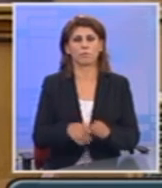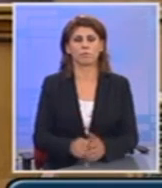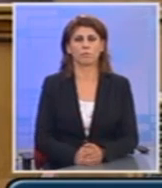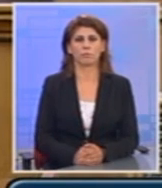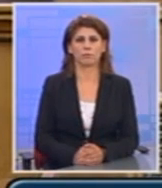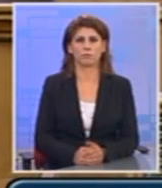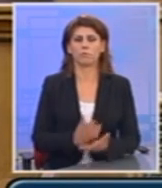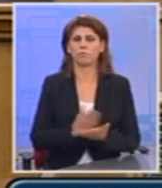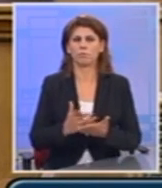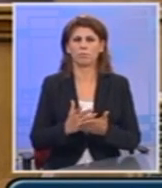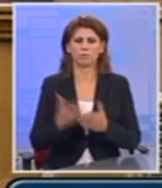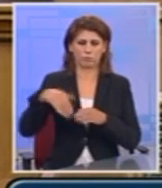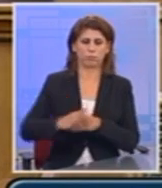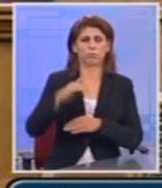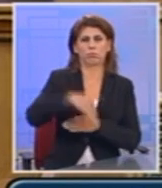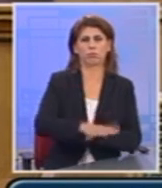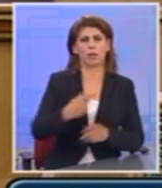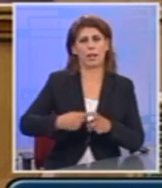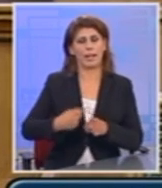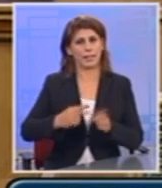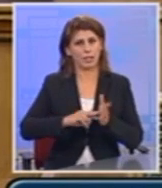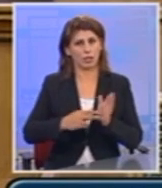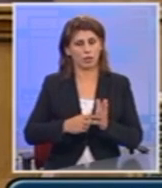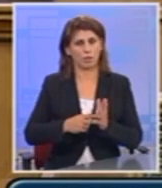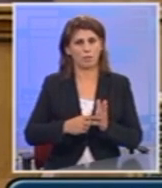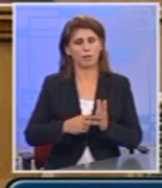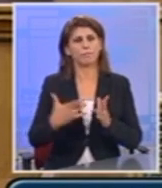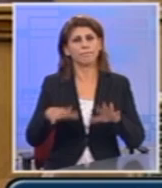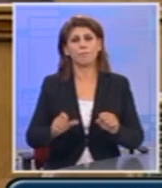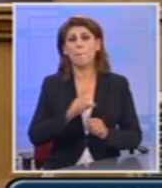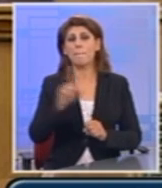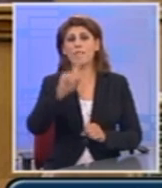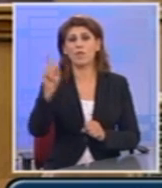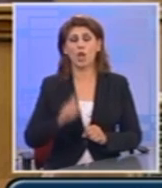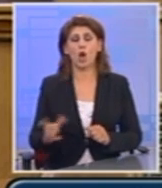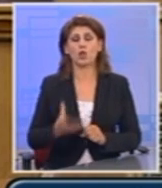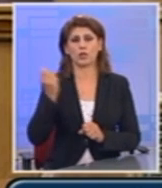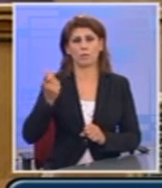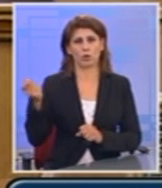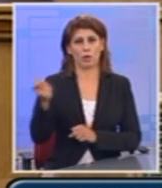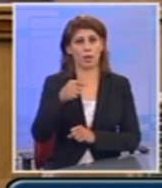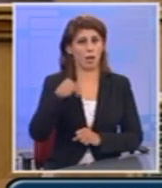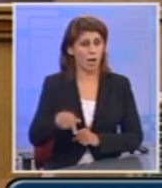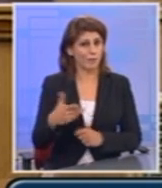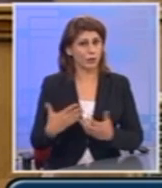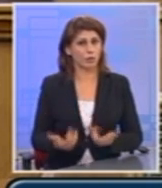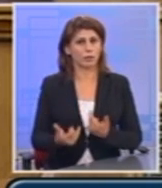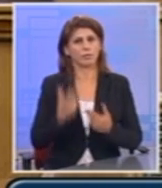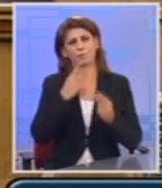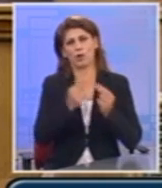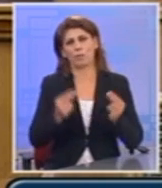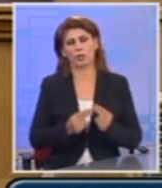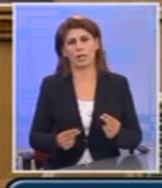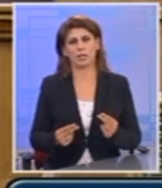αποσταθεροποίησε την ελληνική οικονομία και κατέστησαν μη βιώσιμο το χρέος αυτό είναι το